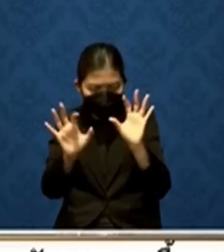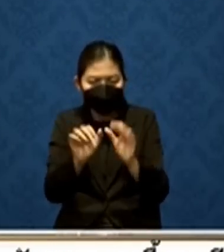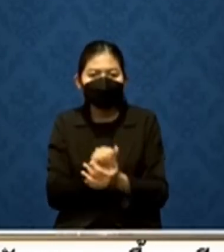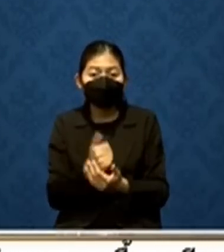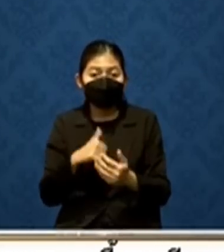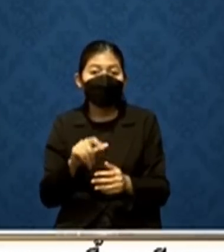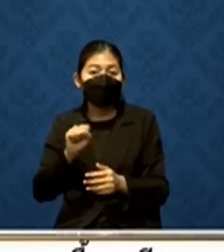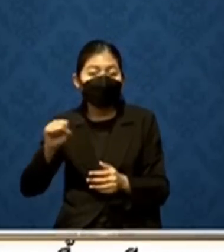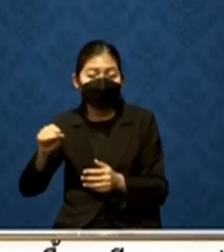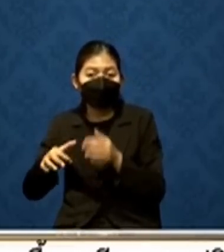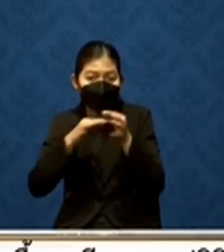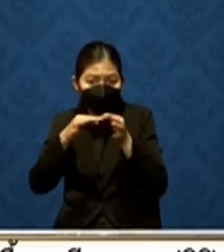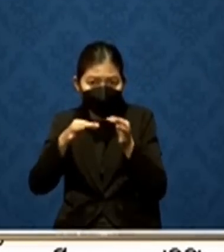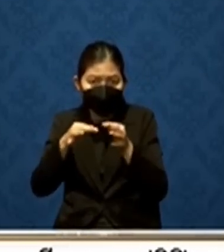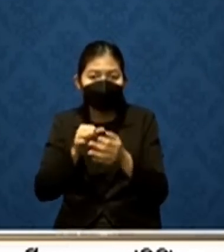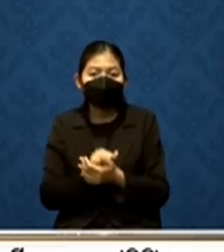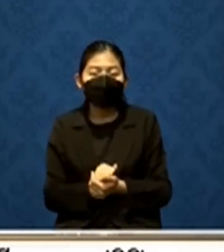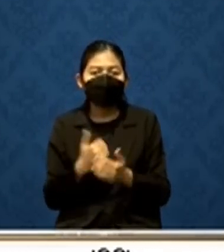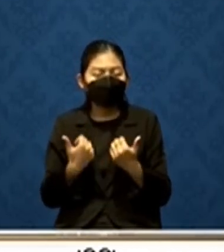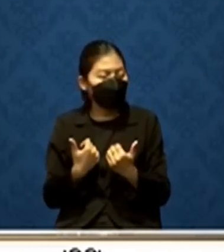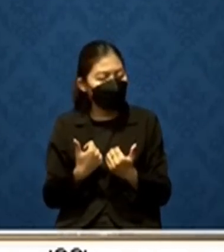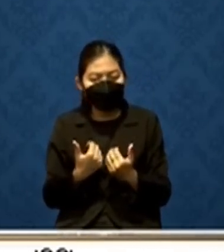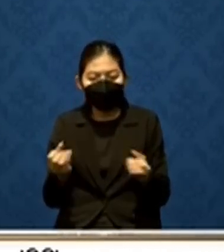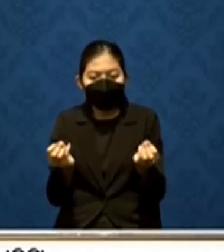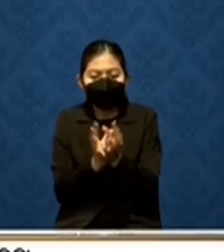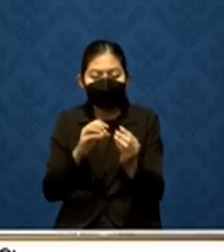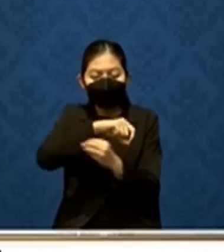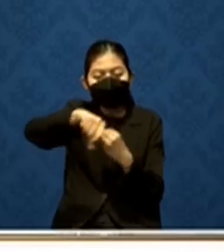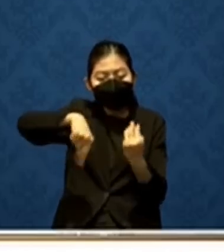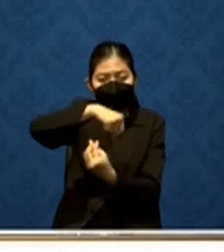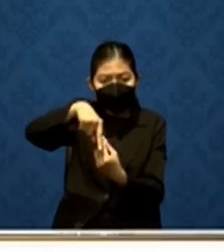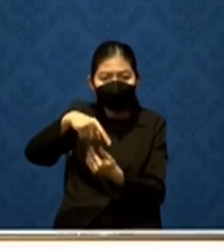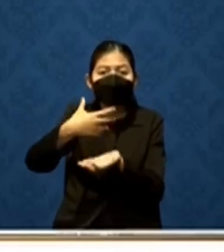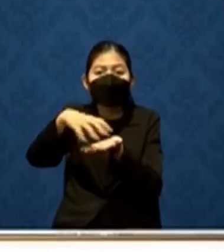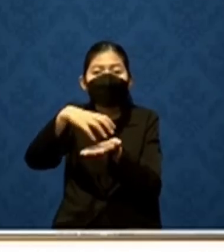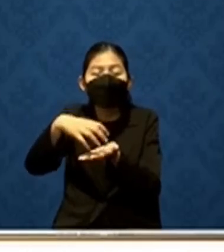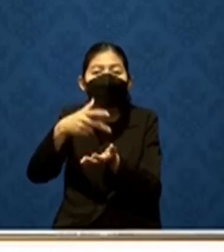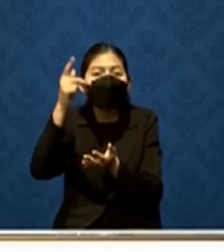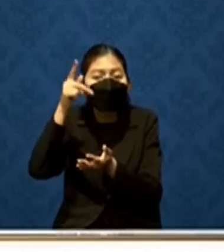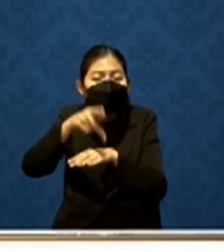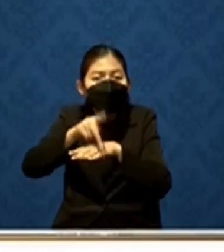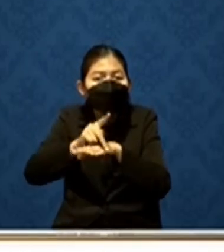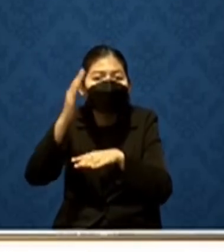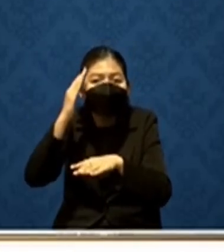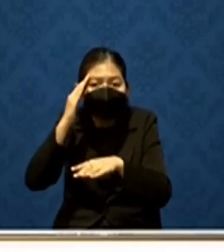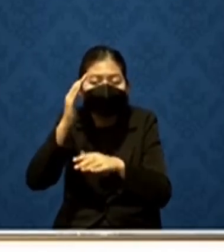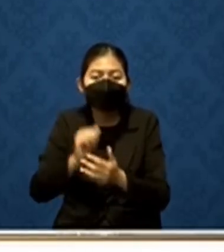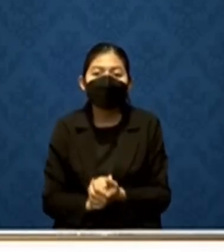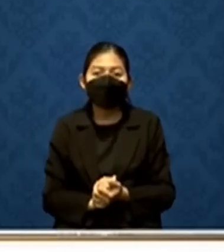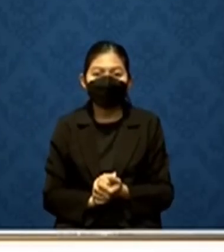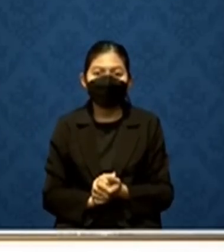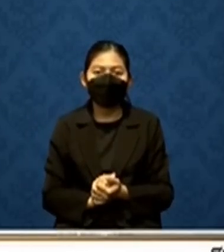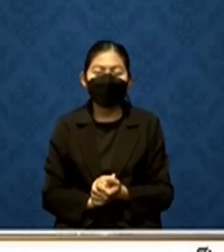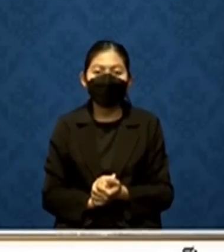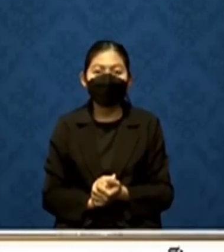นี่คือความล้มเหลวความพี่หน้าทางด้านเศรษฐกิจที่ผมอยากจะกราบเรียนท่านประธานทำนายนี้ก็ล็อคกลับ